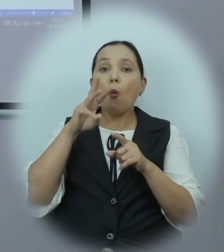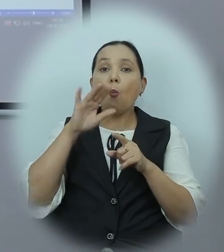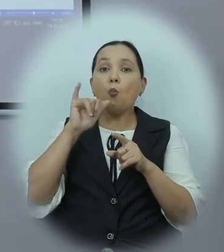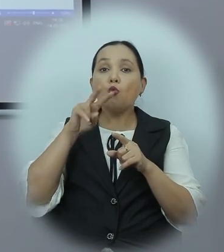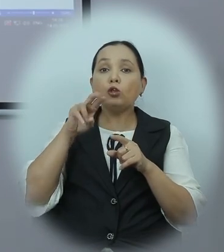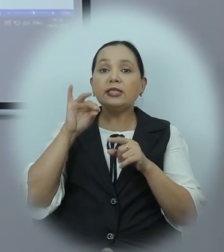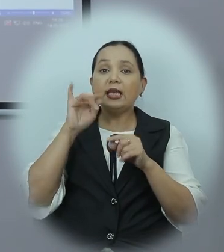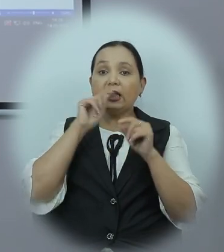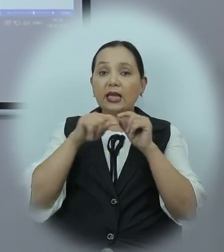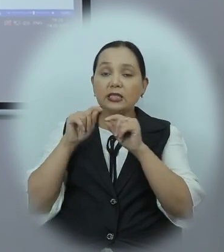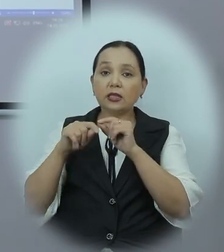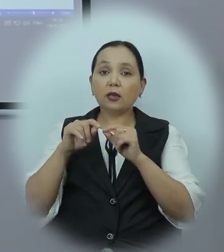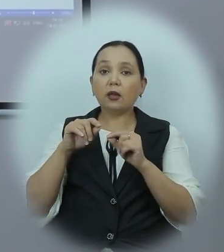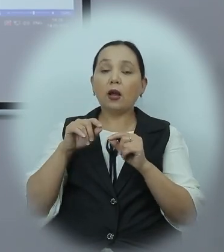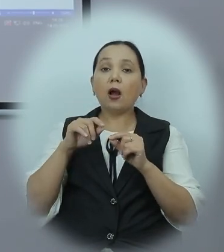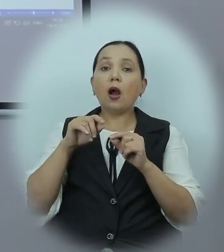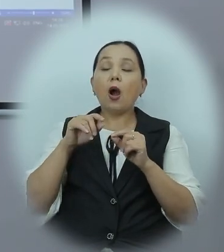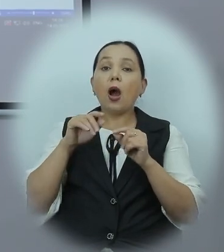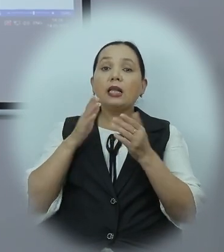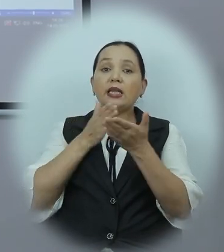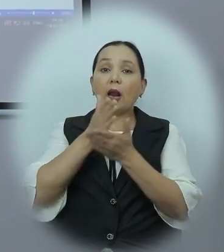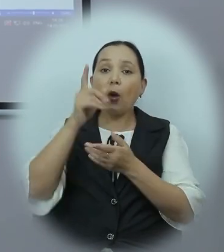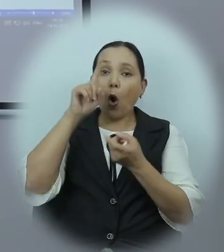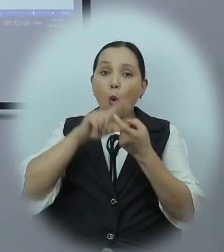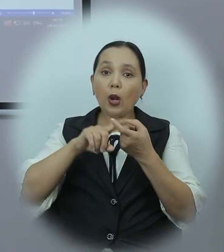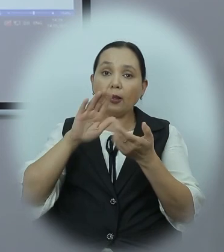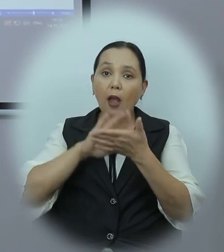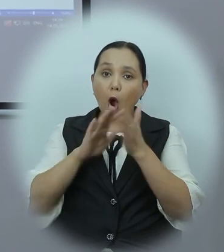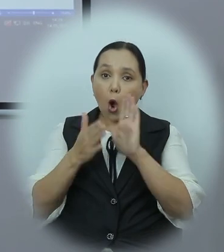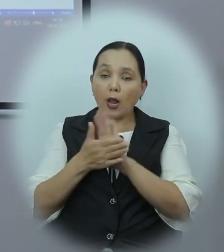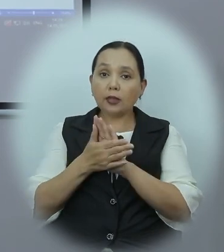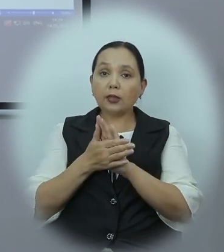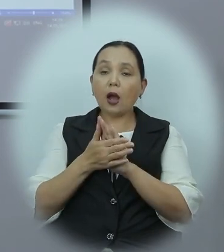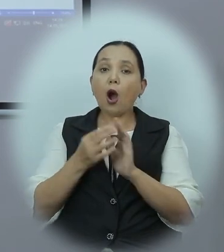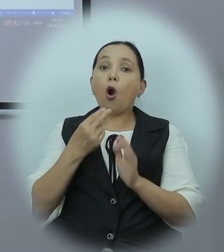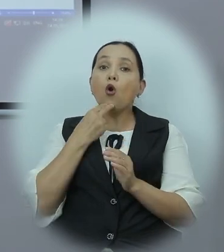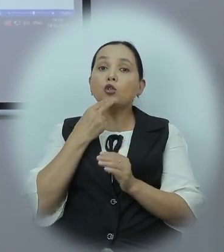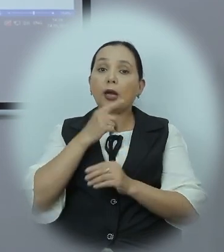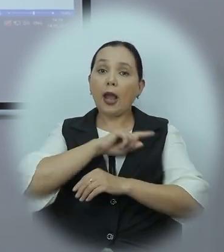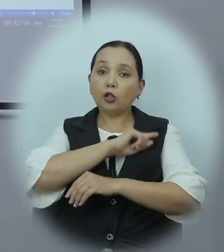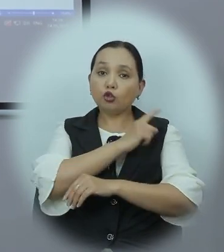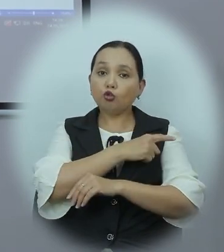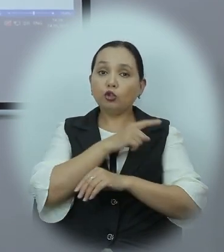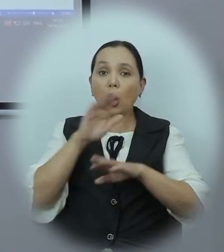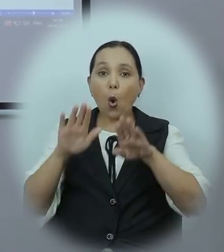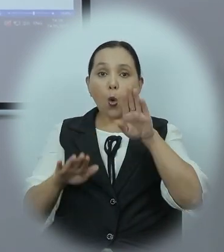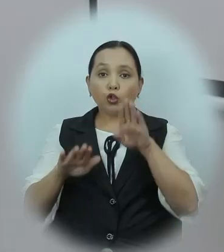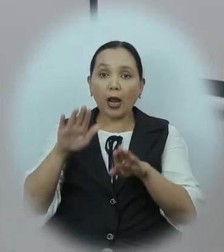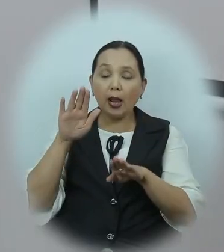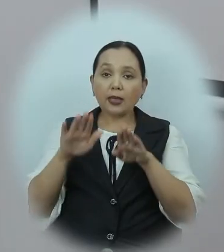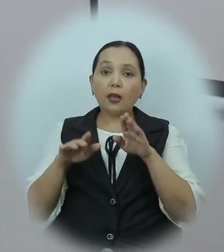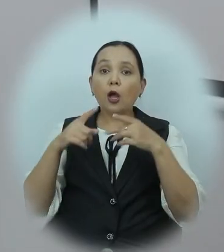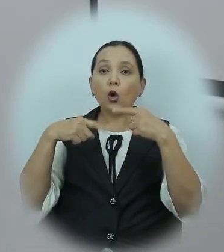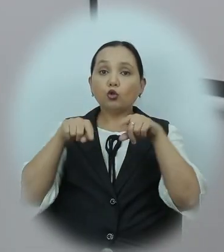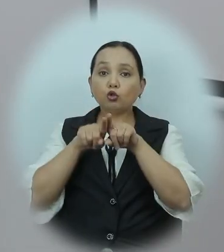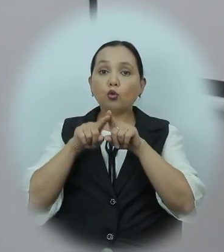multitesterni volt holatiga qo'yib turib, tarmoqqa ulangan holatda oziqlanish kuchlanishi o'lchaniladi. Va